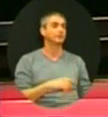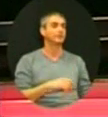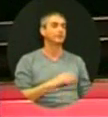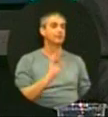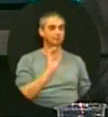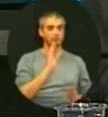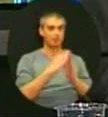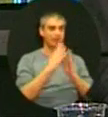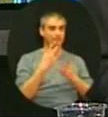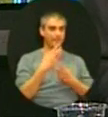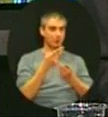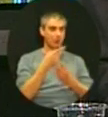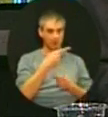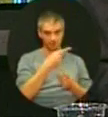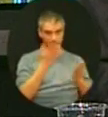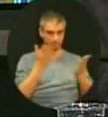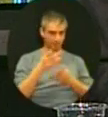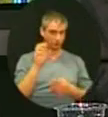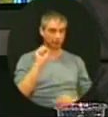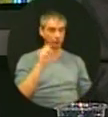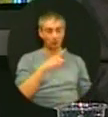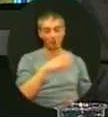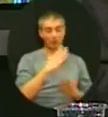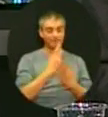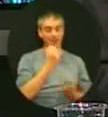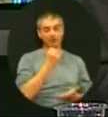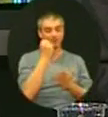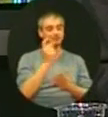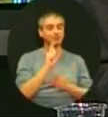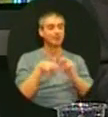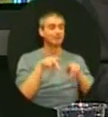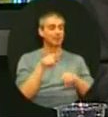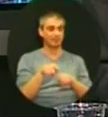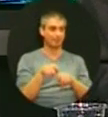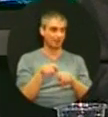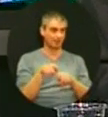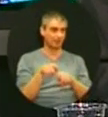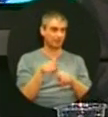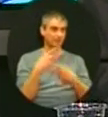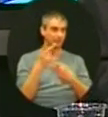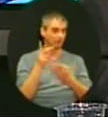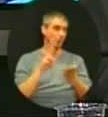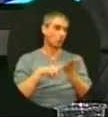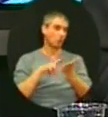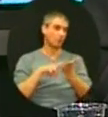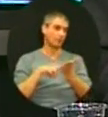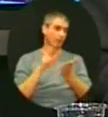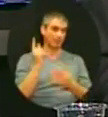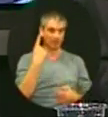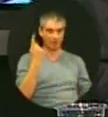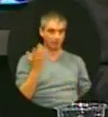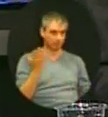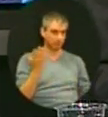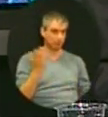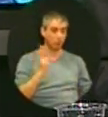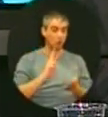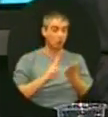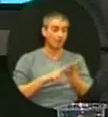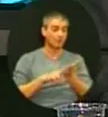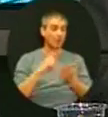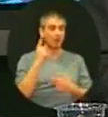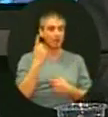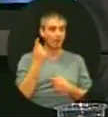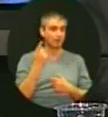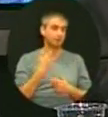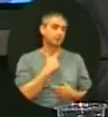לטובת בית החולים סורוקה. הוא העביר את הכסף למי שמטפל בבית החולים, שזה קופת חולים כללית. קופת חולים